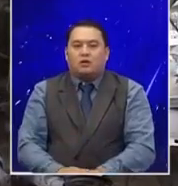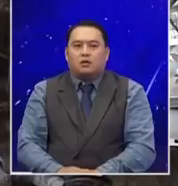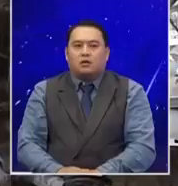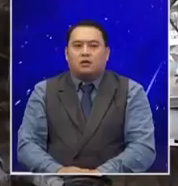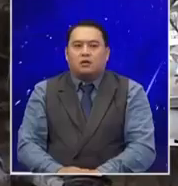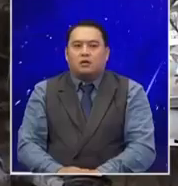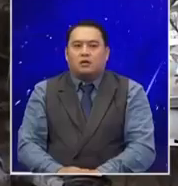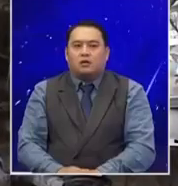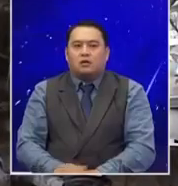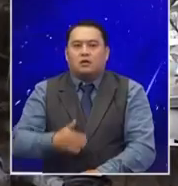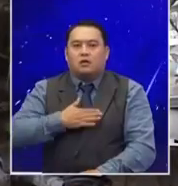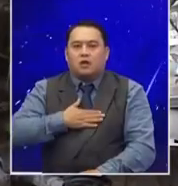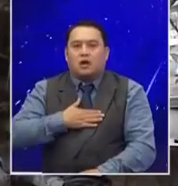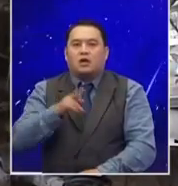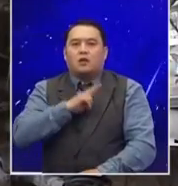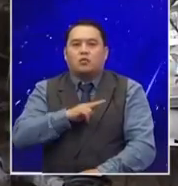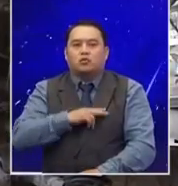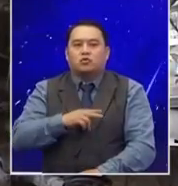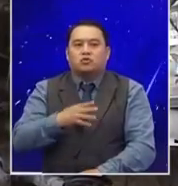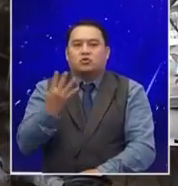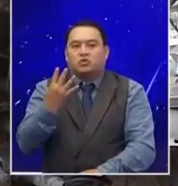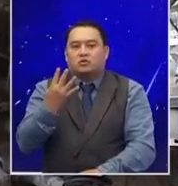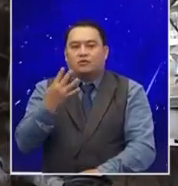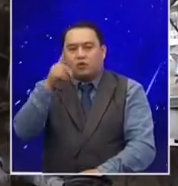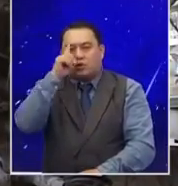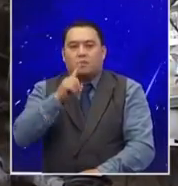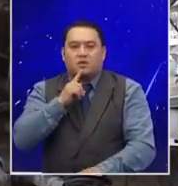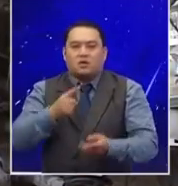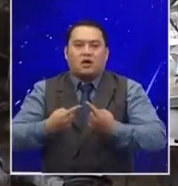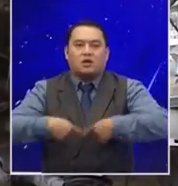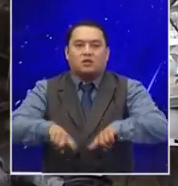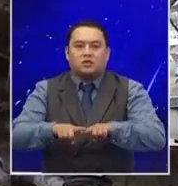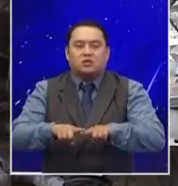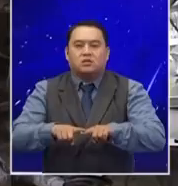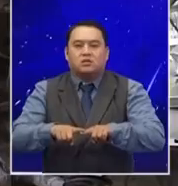работаю уже 4-й месяц в организации